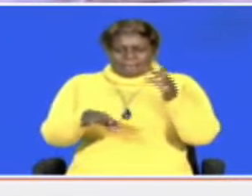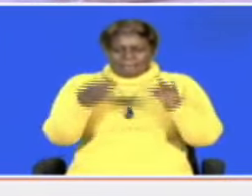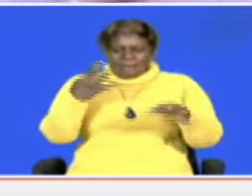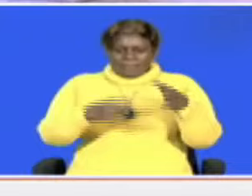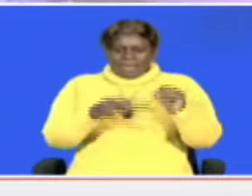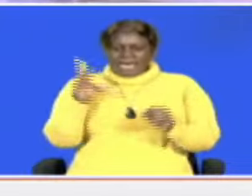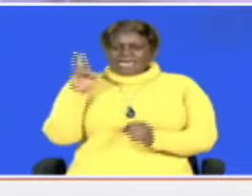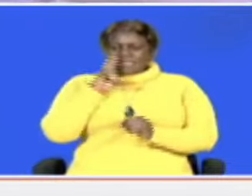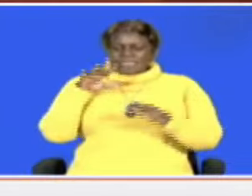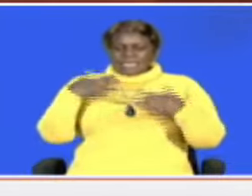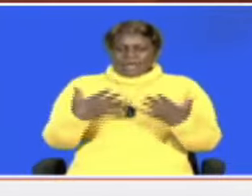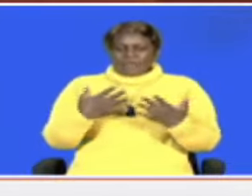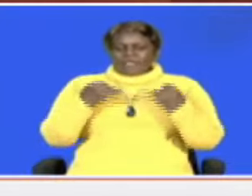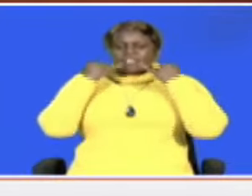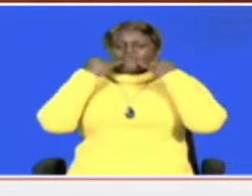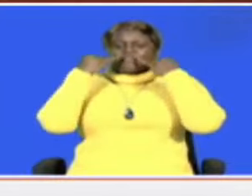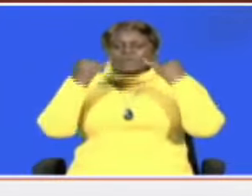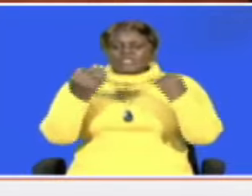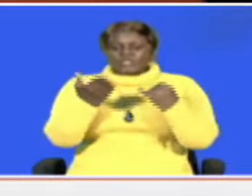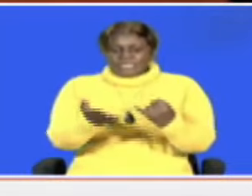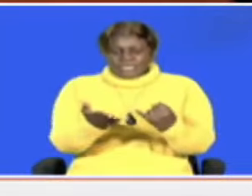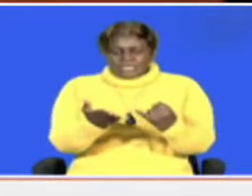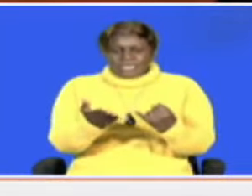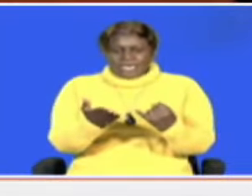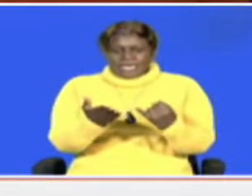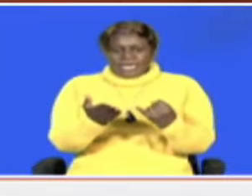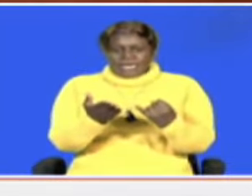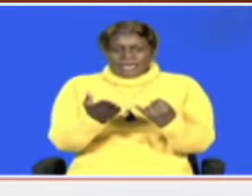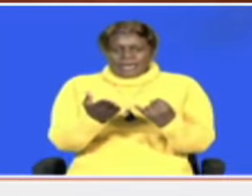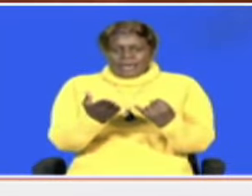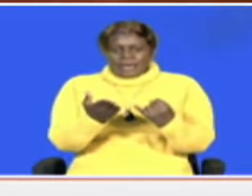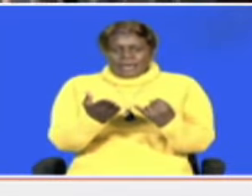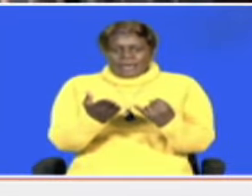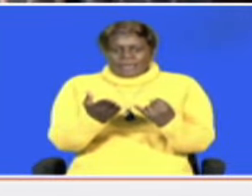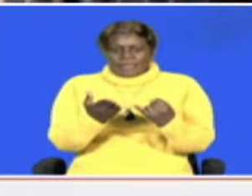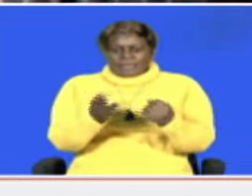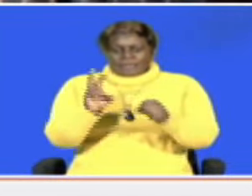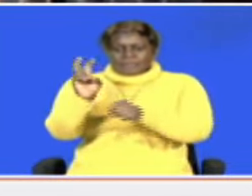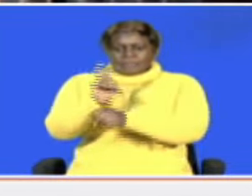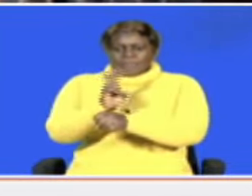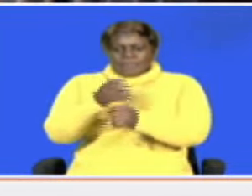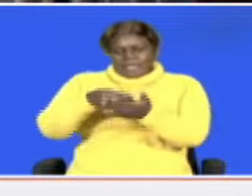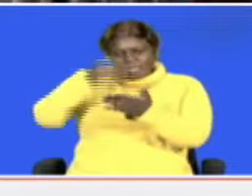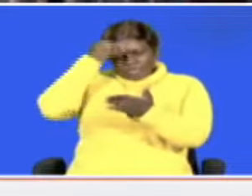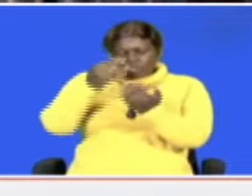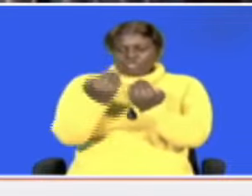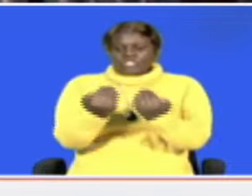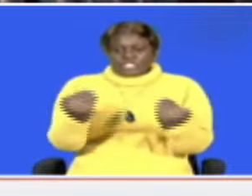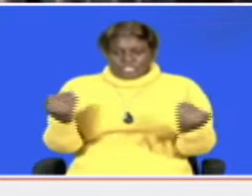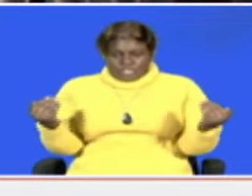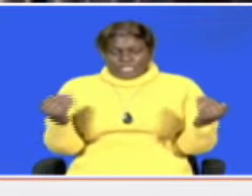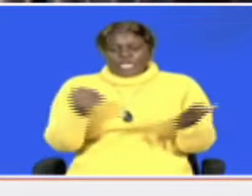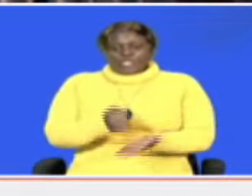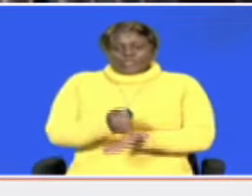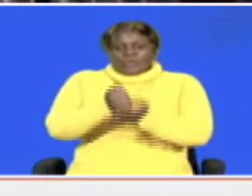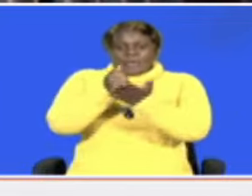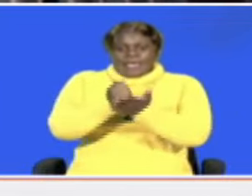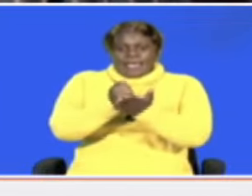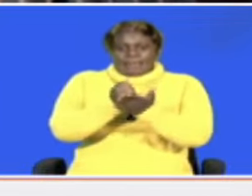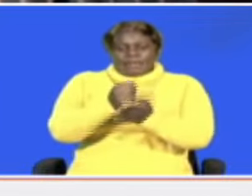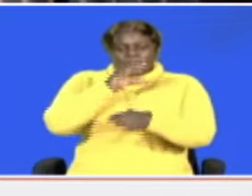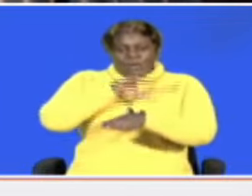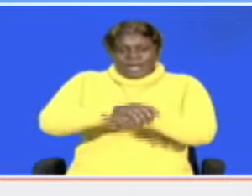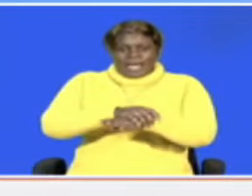ya hatari, data ambayo imewekwa katika mfumo wa usimamizi wa elimu wa watoto ili kusaidia